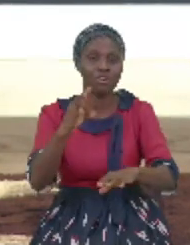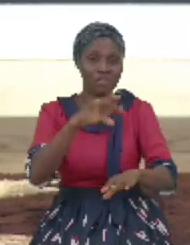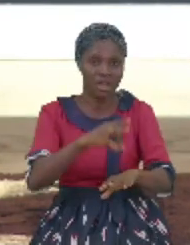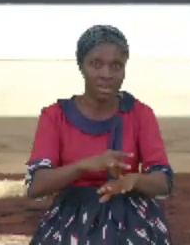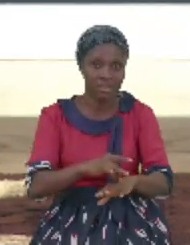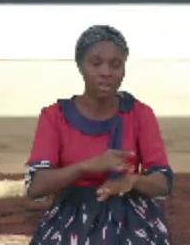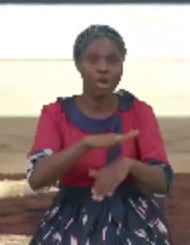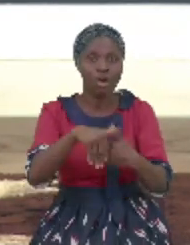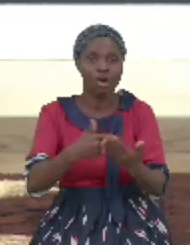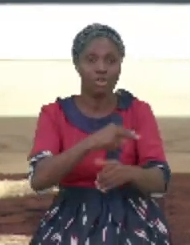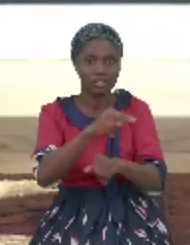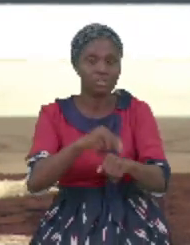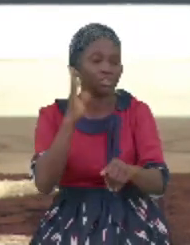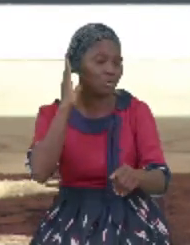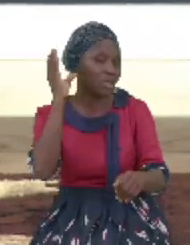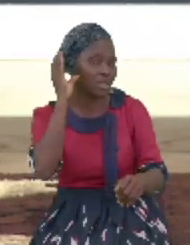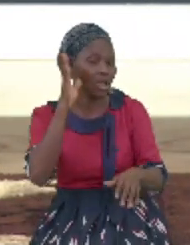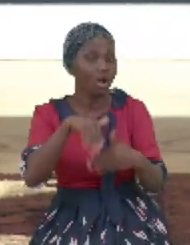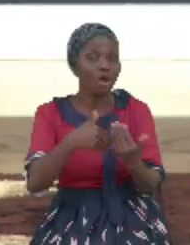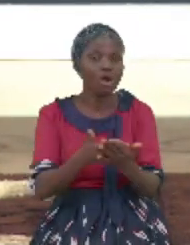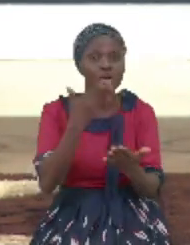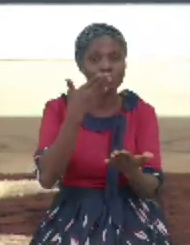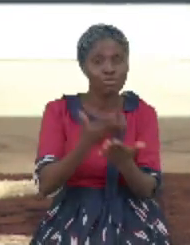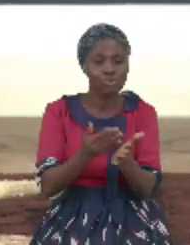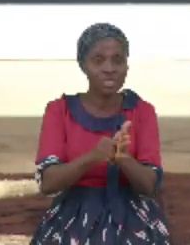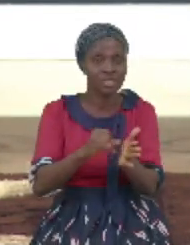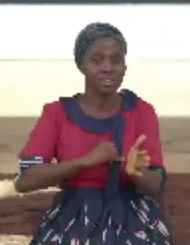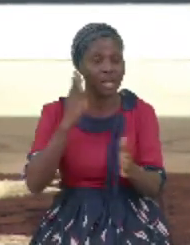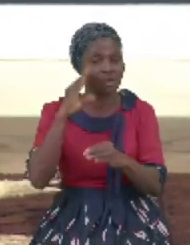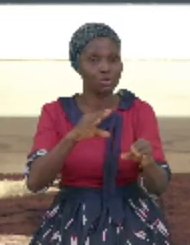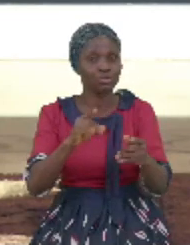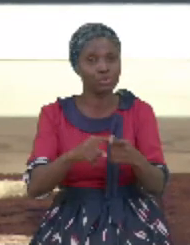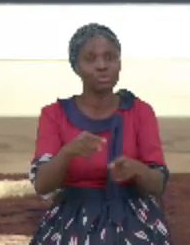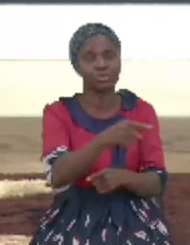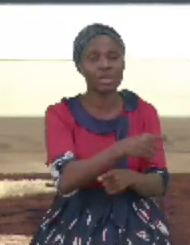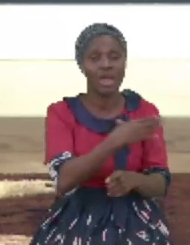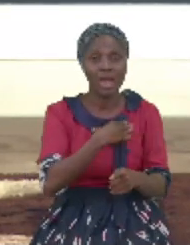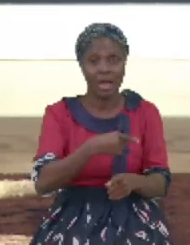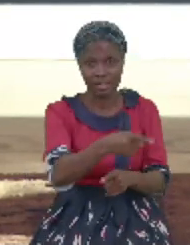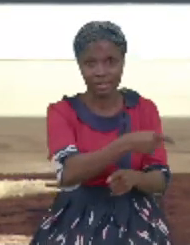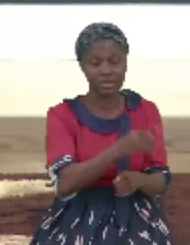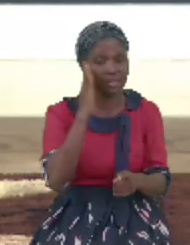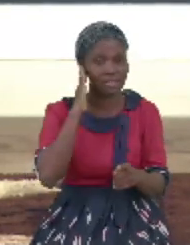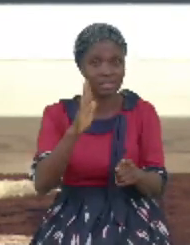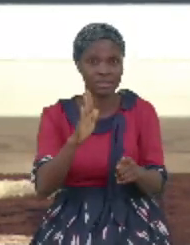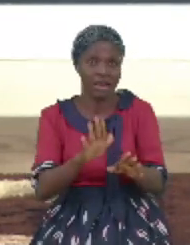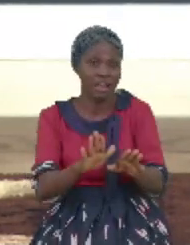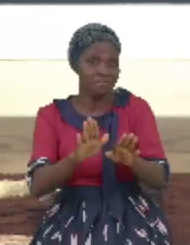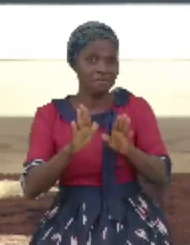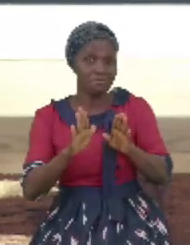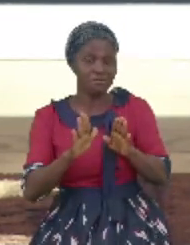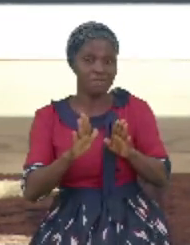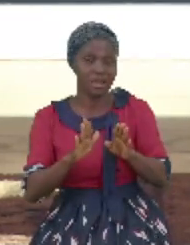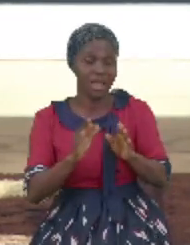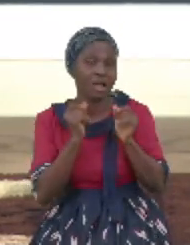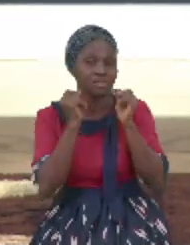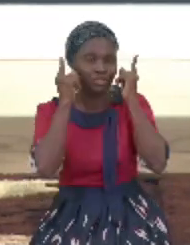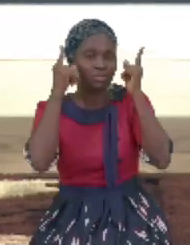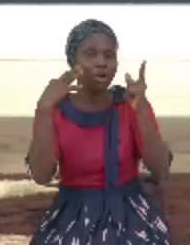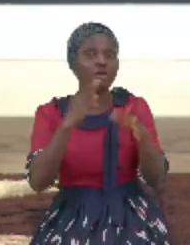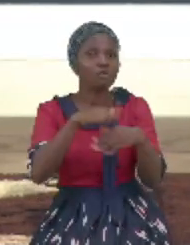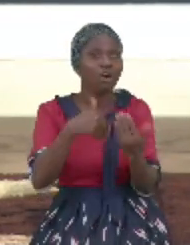les nations de la terre et toute autre personne apprendront tout le bien que je leur ferai. Elles seront étonnées et émues de tout le bonheur